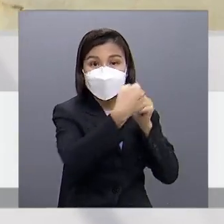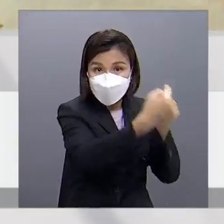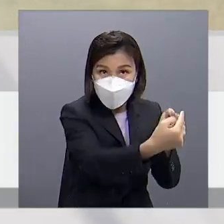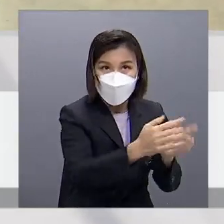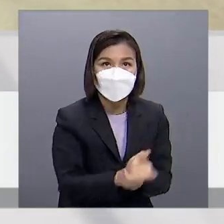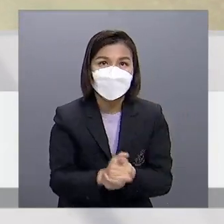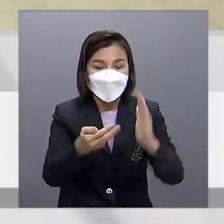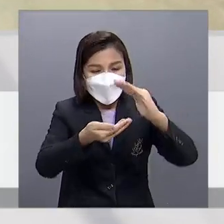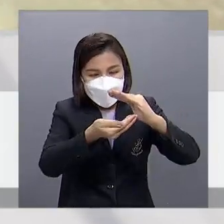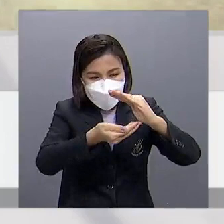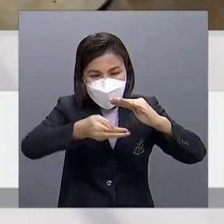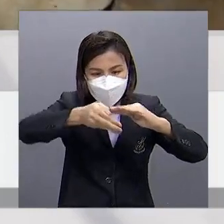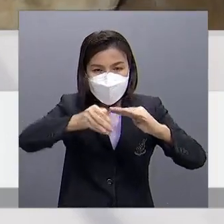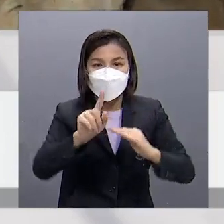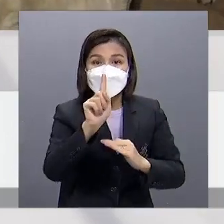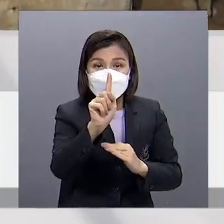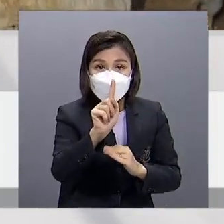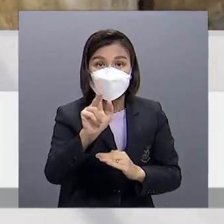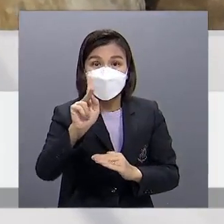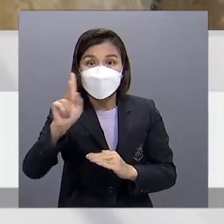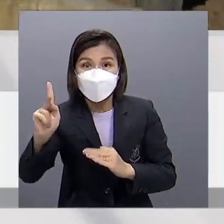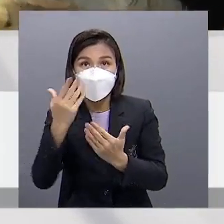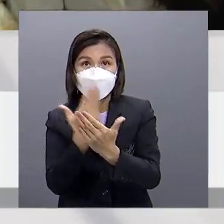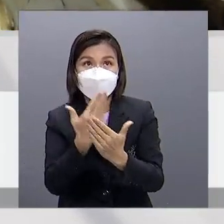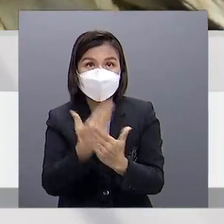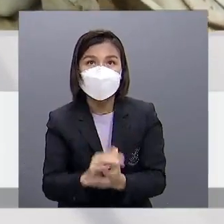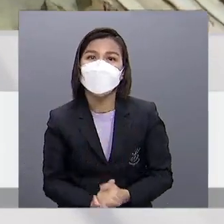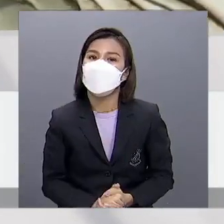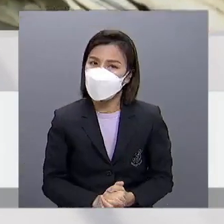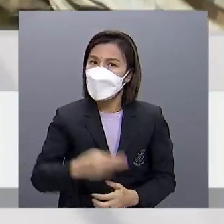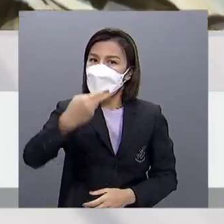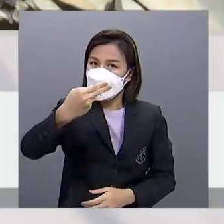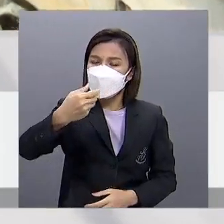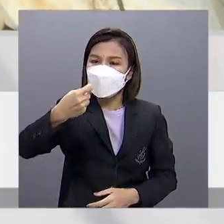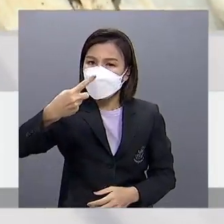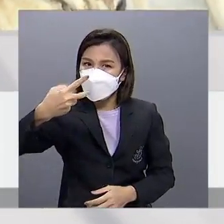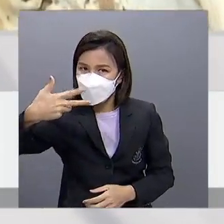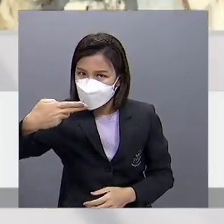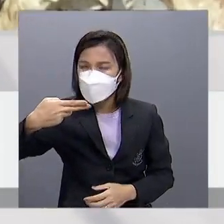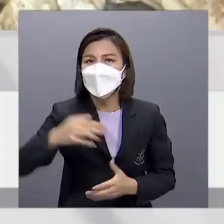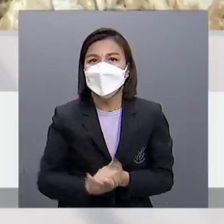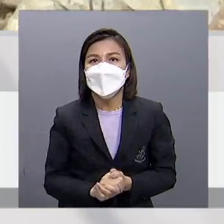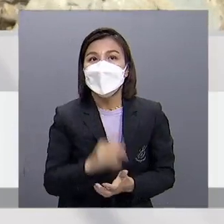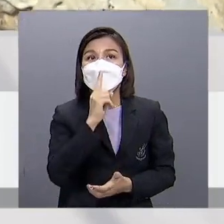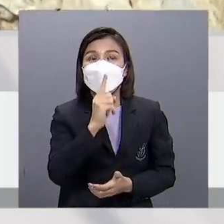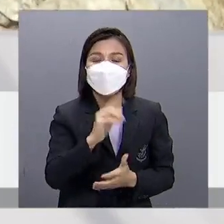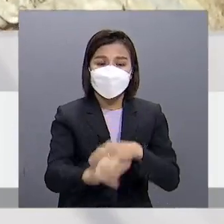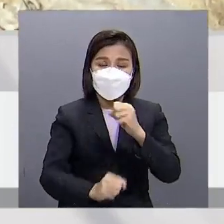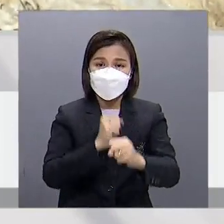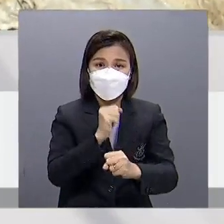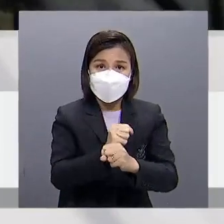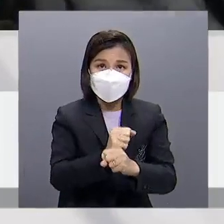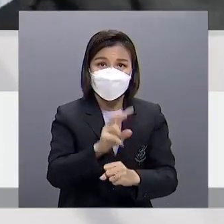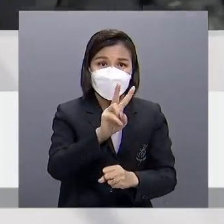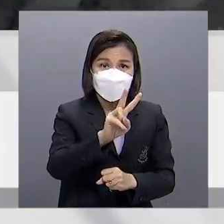กรัมปัจจุบันราคาเนี่ยหลักหมื่นหลายหมื่นบาทนะครับและถ้าหากย้อนกลับไปก่อนหน้านี้สักช่วงปี2520กว่าๆนะครับ